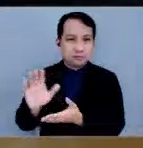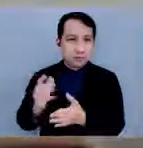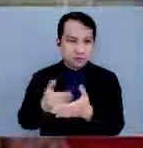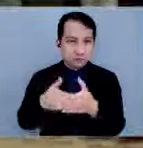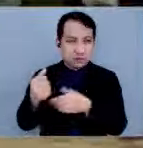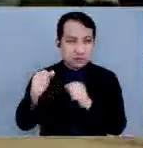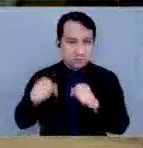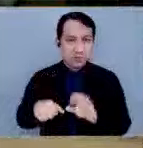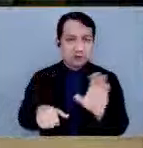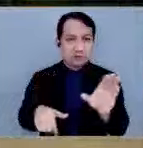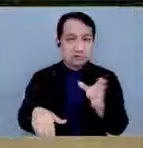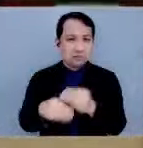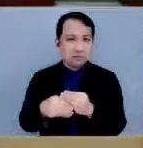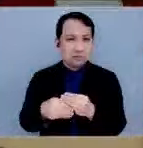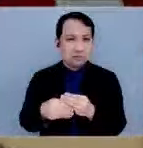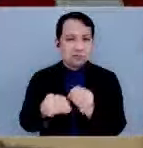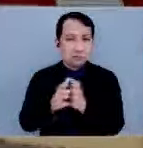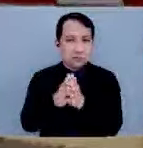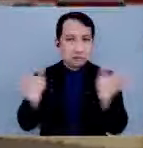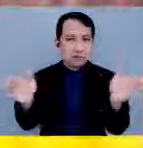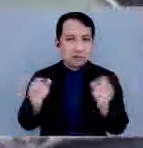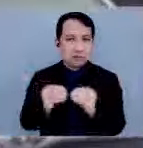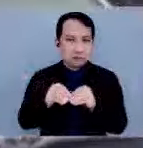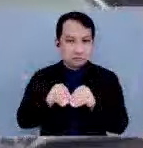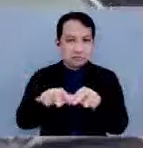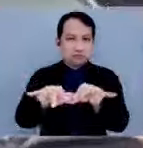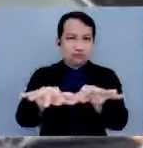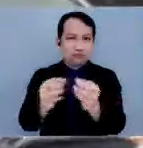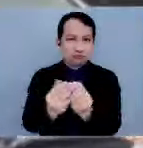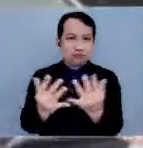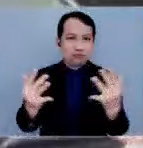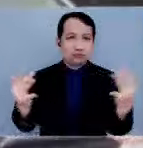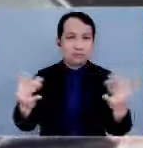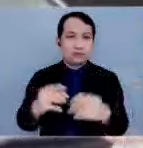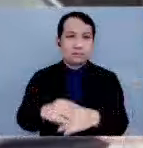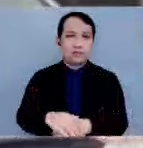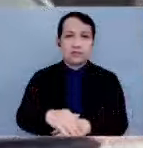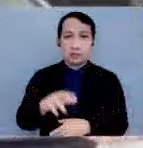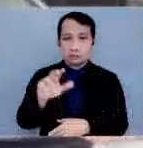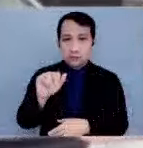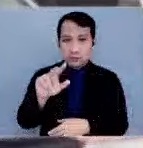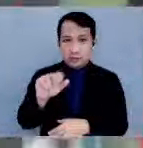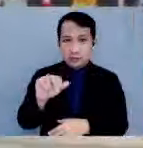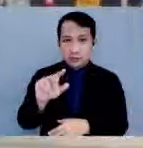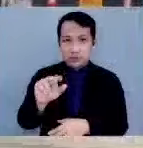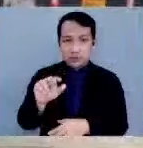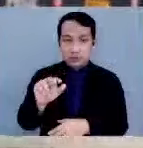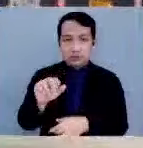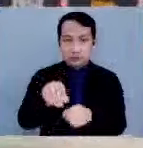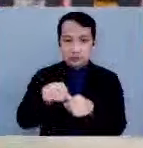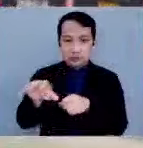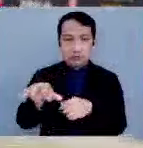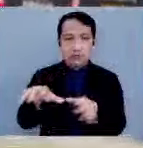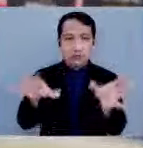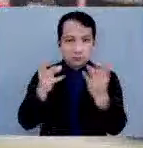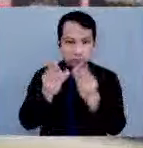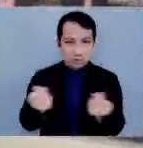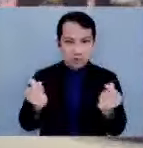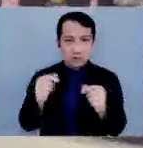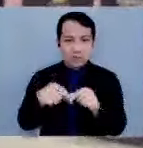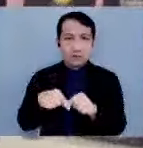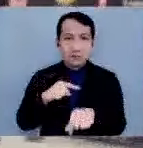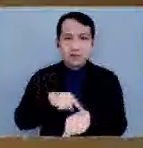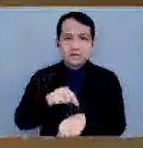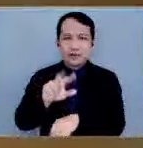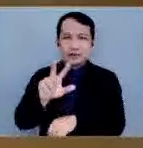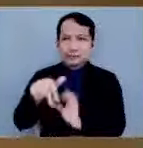empleyado. Sa lawak ng apoy, aabot sa 13 fire truck ang responde. Naapula naman ang apoy matapos ang halos